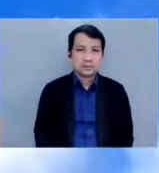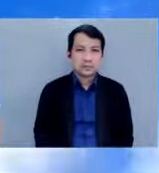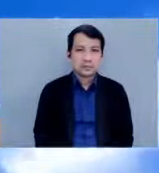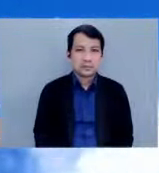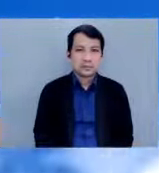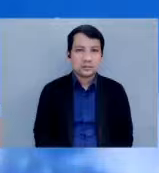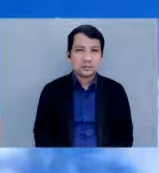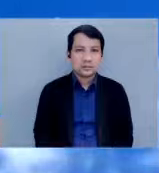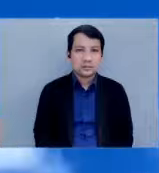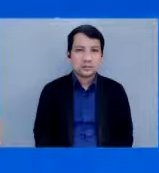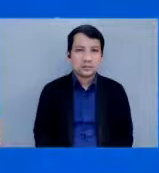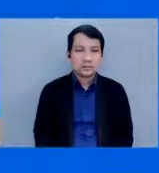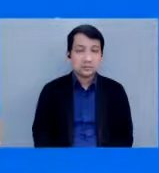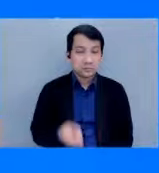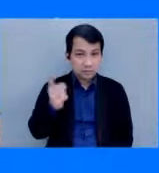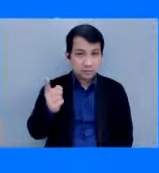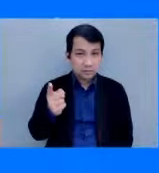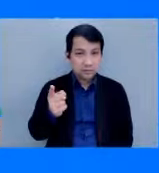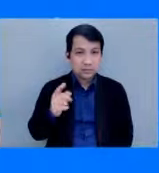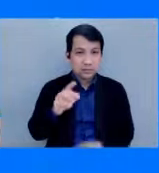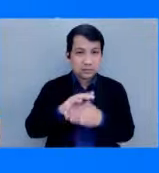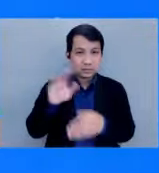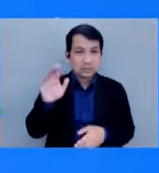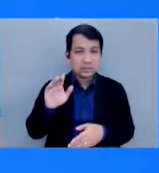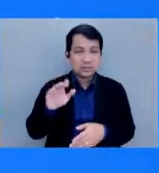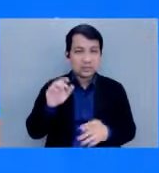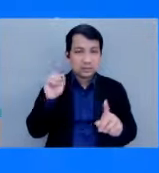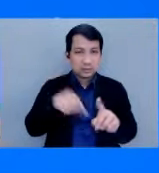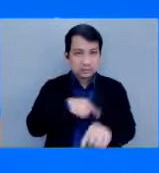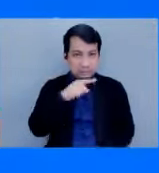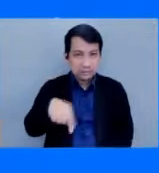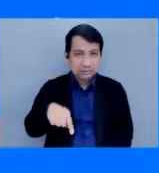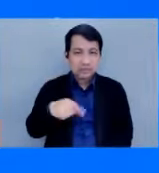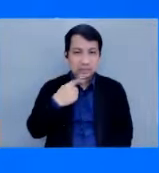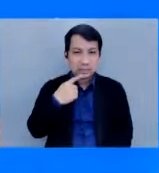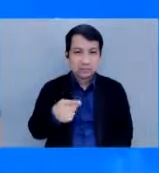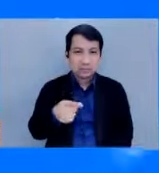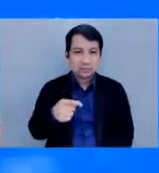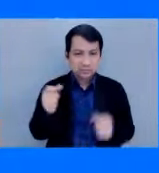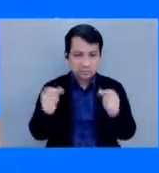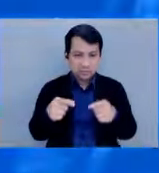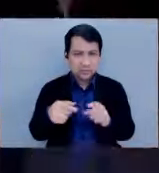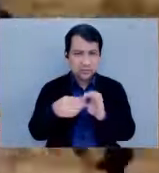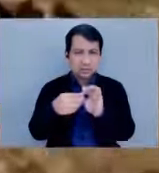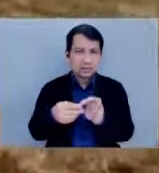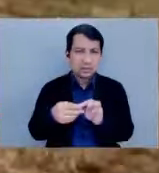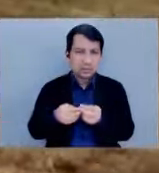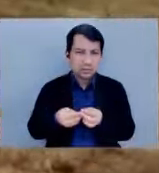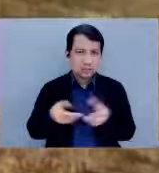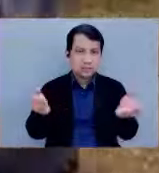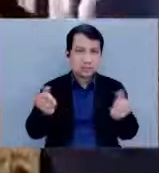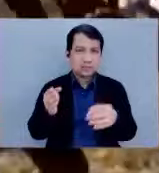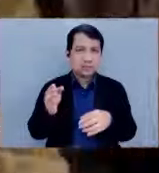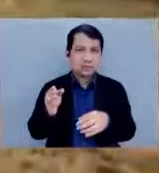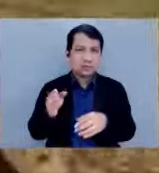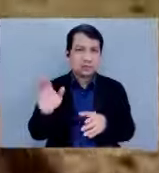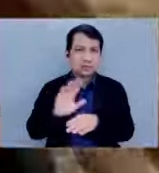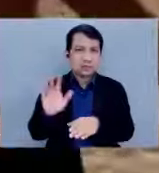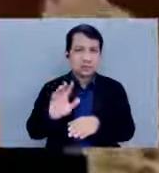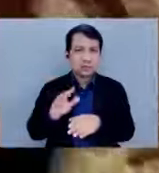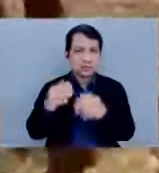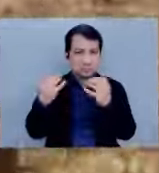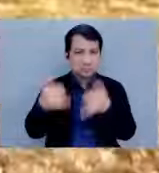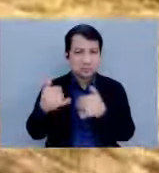Pero ang pakulong yan, inulan ng batikos. Comment ng ilang netizen. Sana raw hindi pinaglalaruan